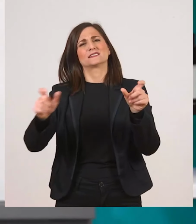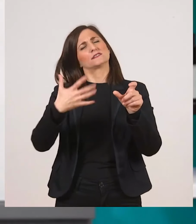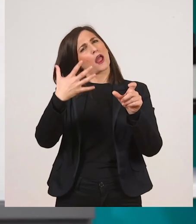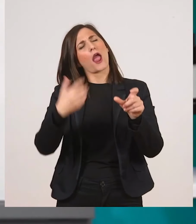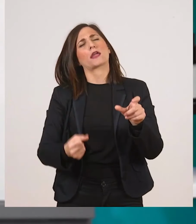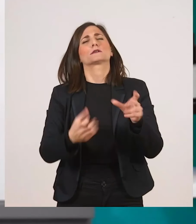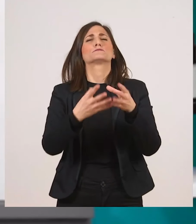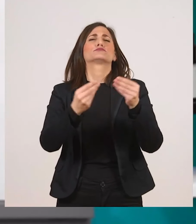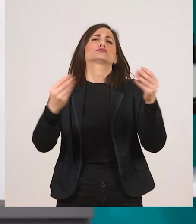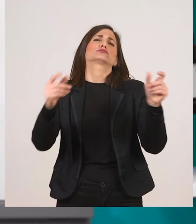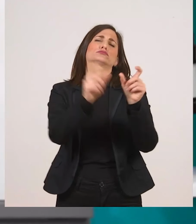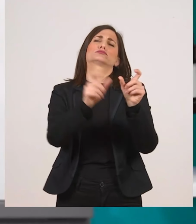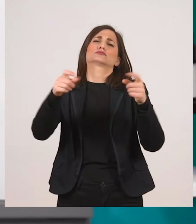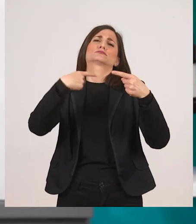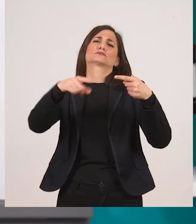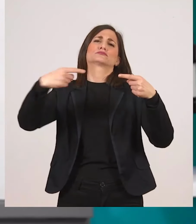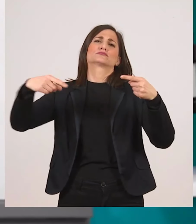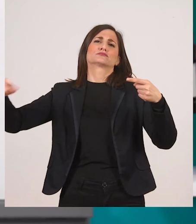της ελληνικής γλώσσας.